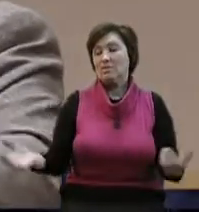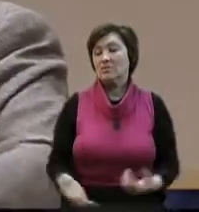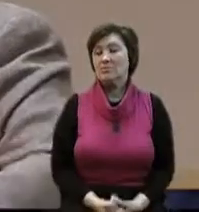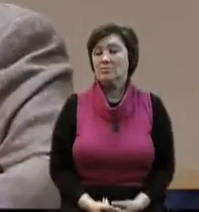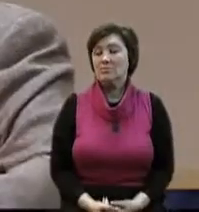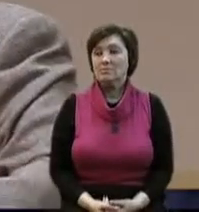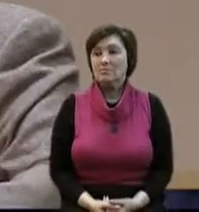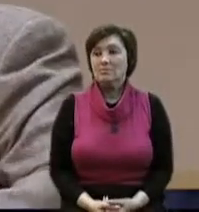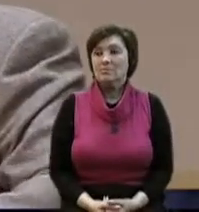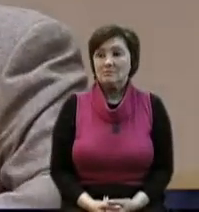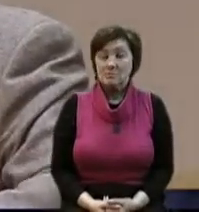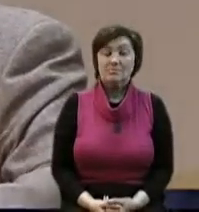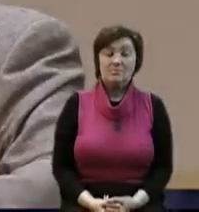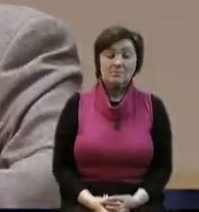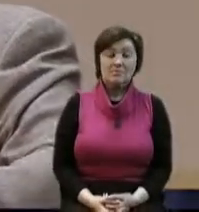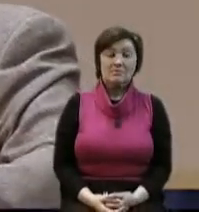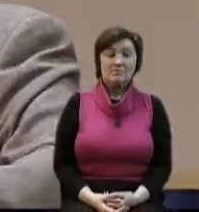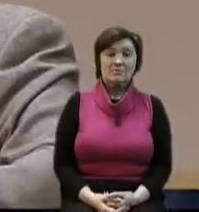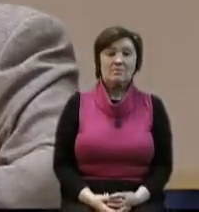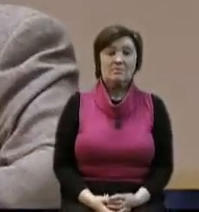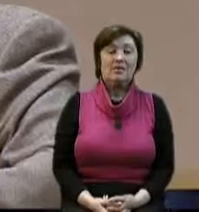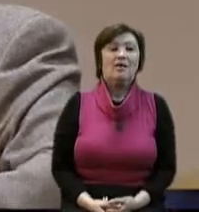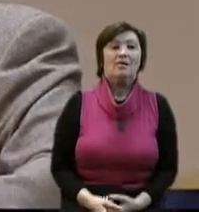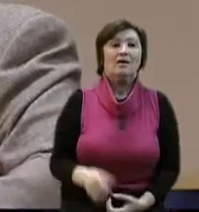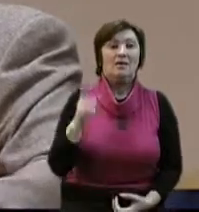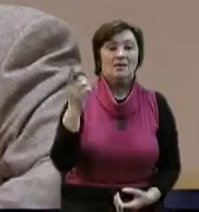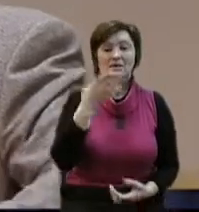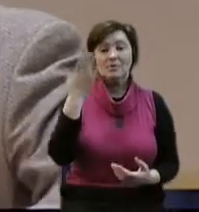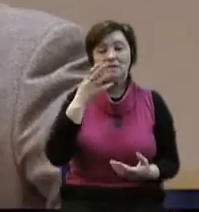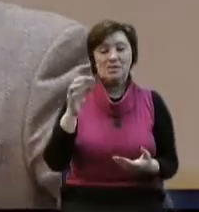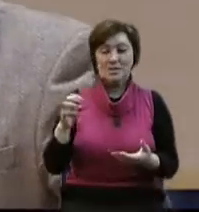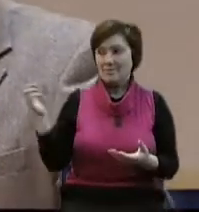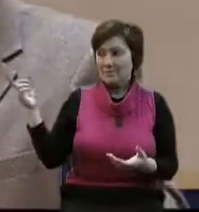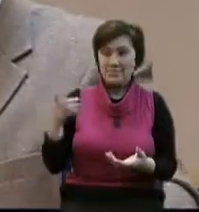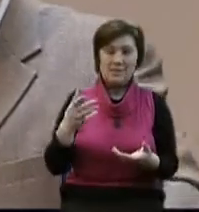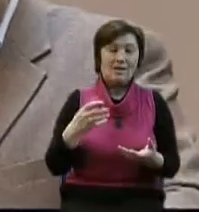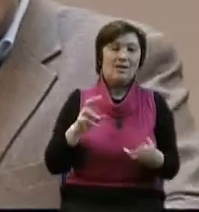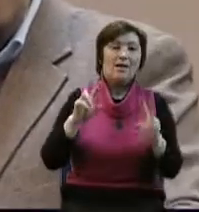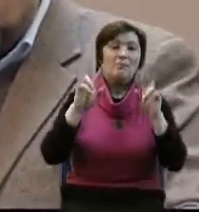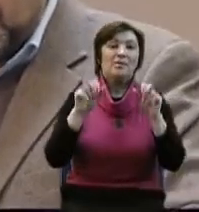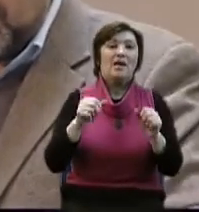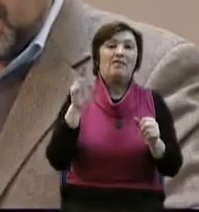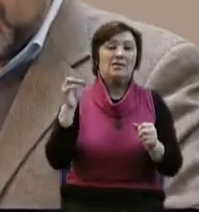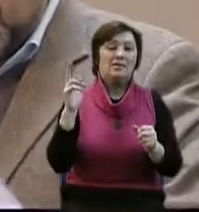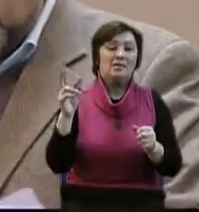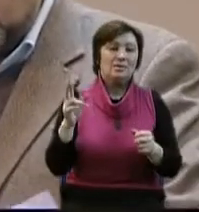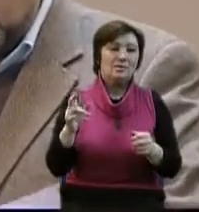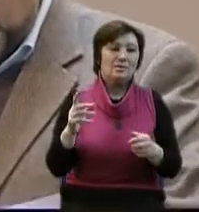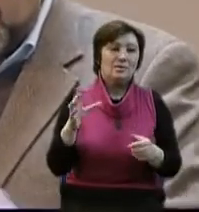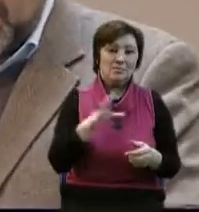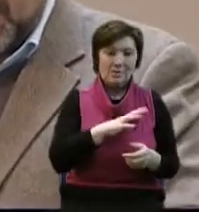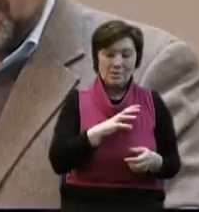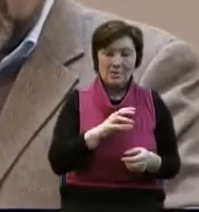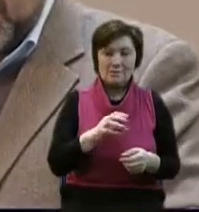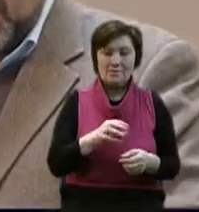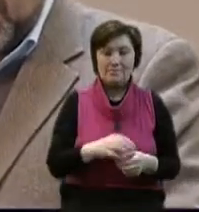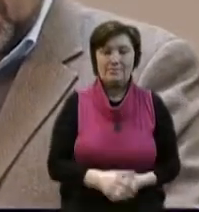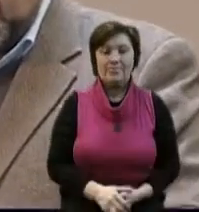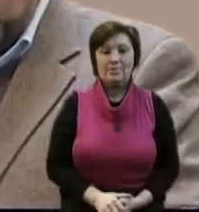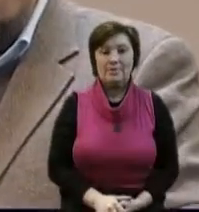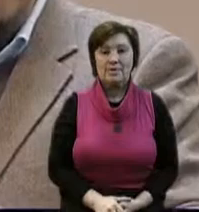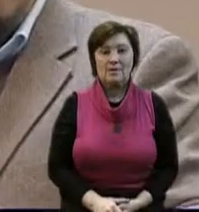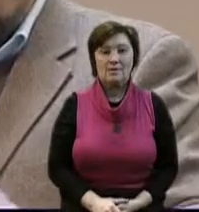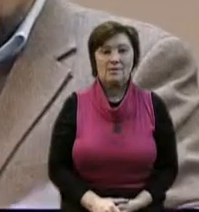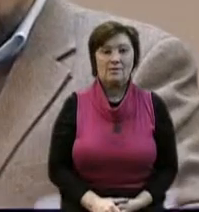вам некоторые правила, которые я выписал, для того, чтобы вы немножко поняли то, о чем мы будем говорить дальше. Потому что